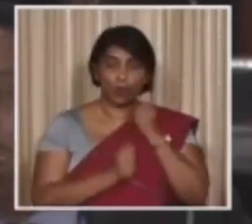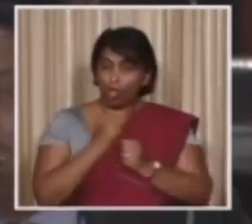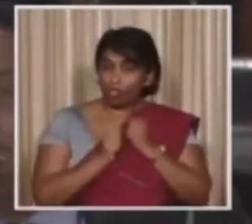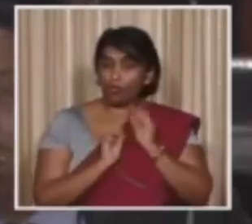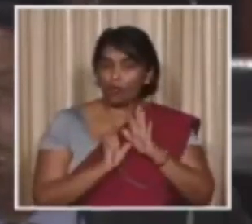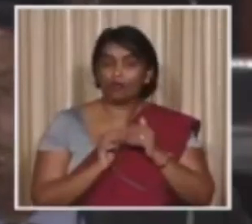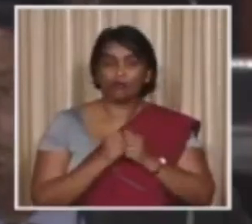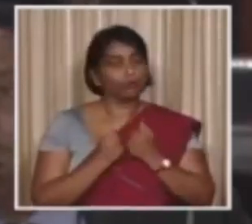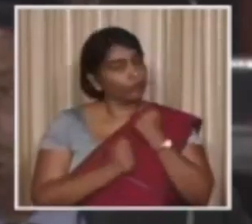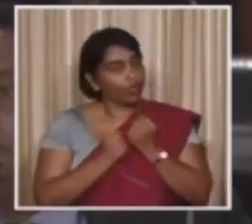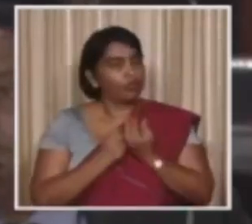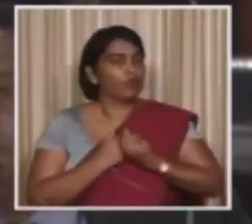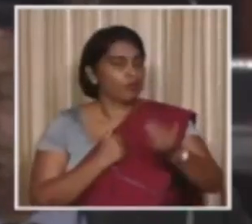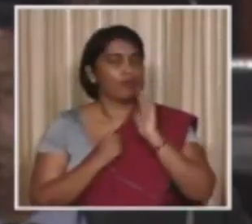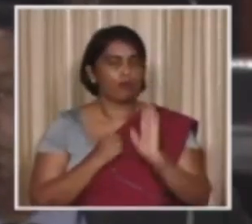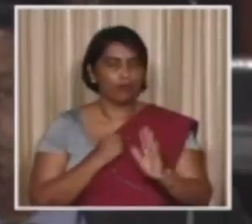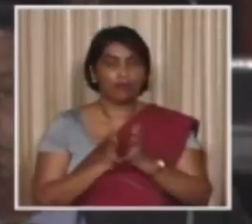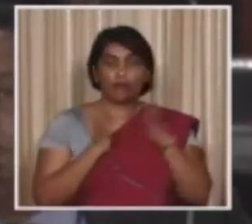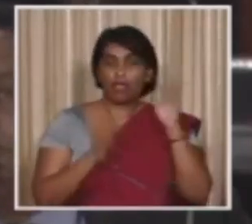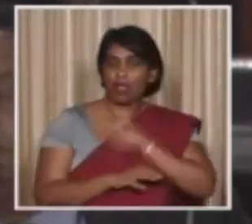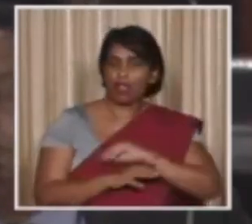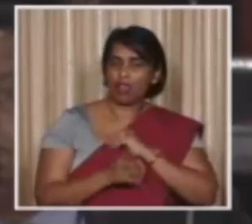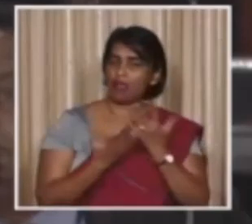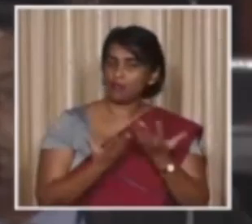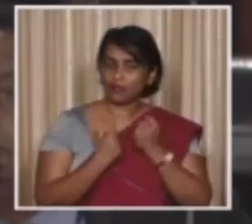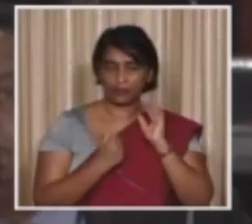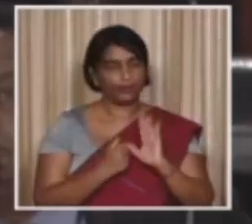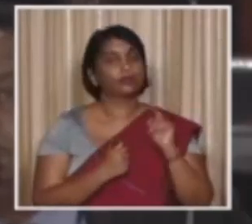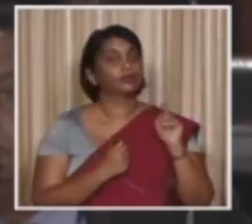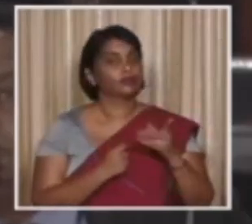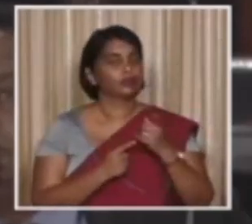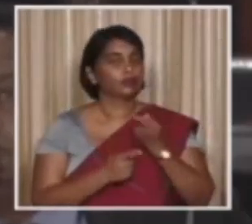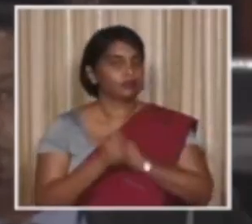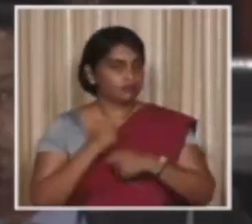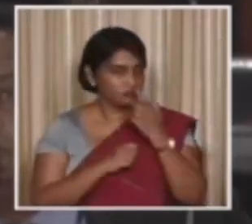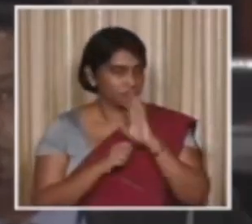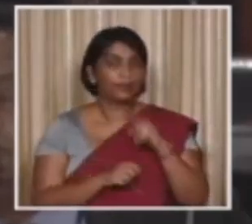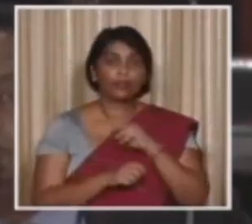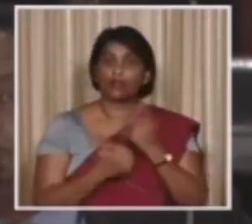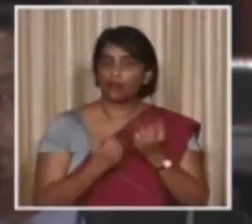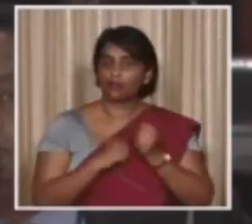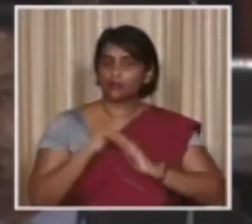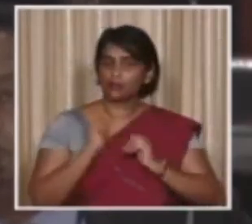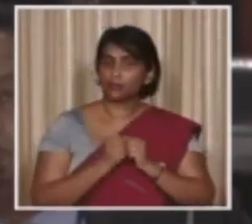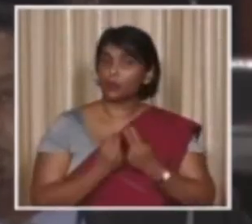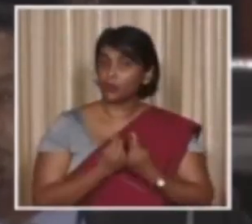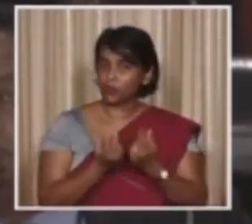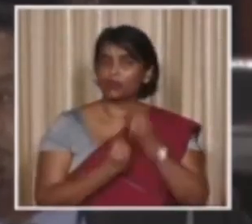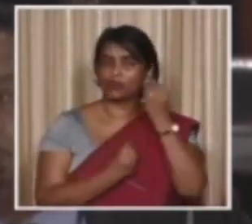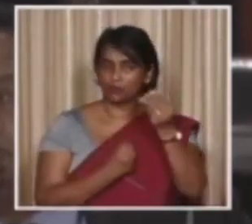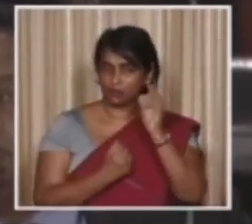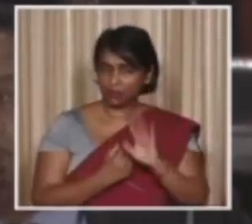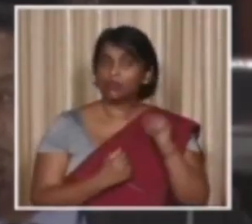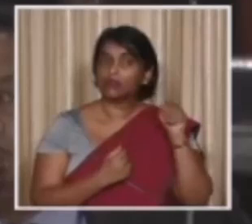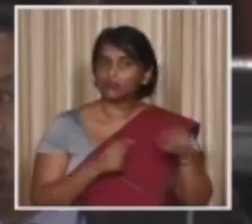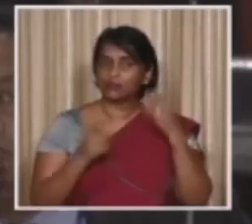ආයතන දුවන්න ඕනේ. වැඩිපුර ලාභ උපයන්න ඕනේ. ප්‍රතිවිරුද්ධව ගත කරලා ඒ අවශ්‍ය කාර්යක්ෂම සේවයක් අපි ලබා දෙන්න ඕනේ.